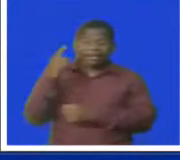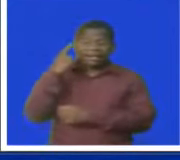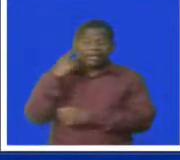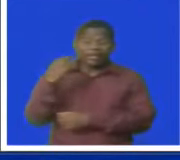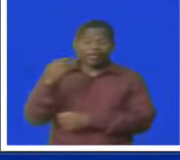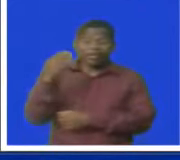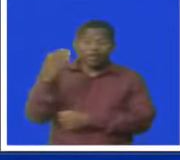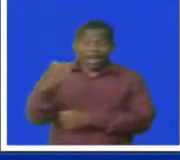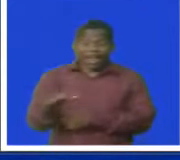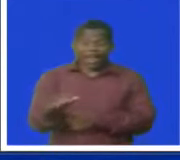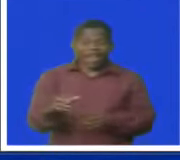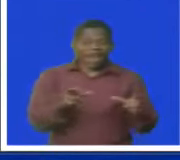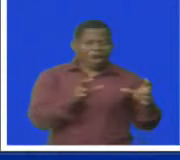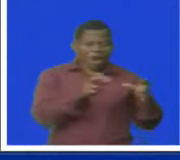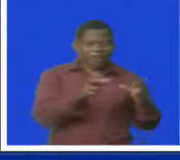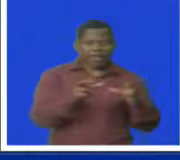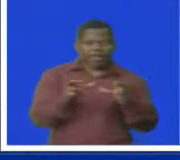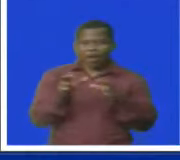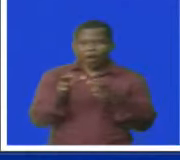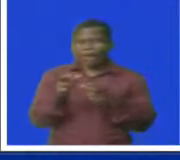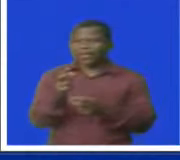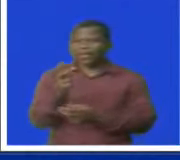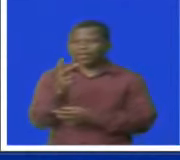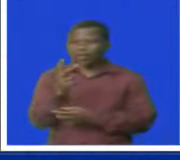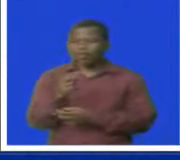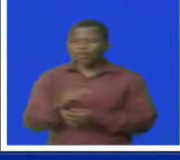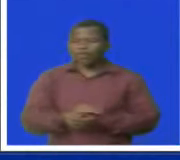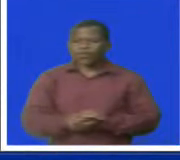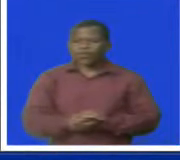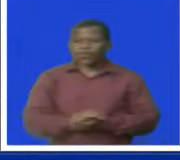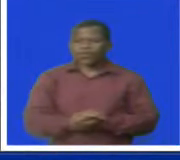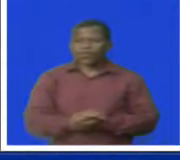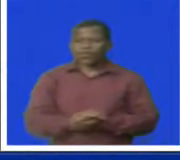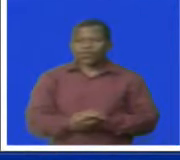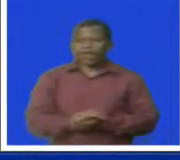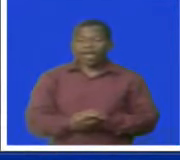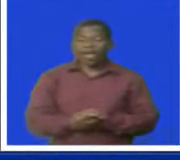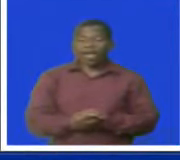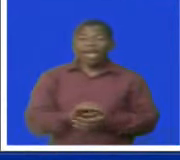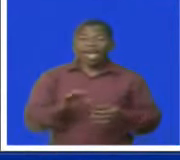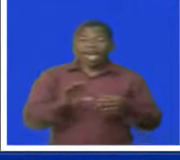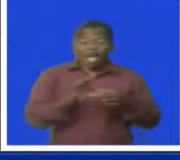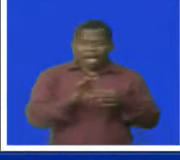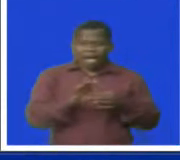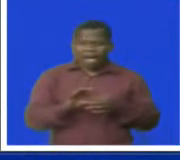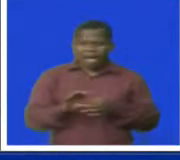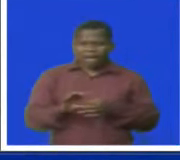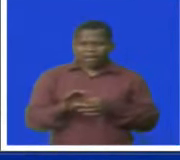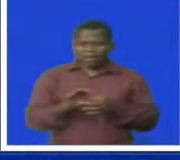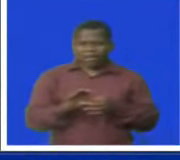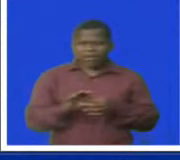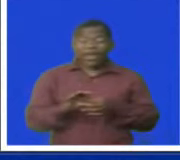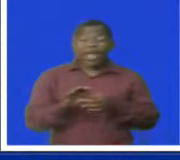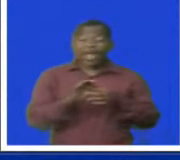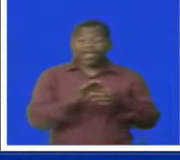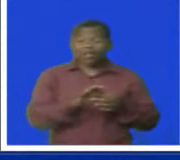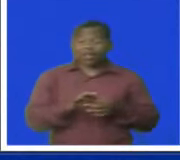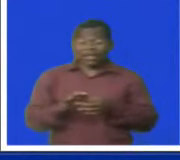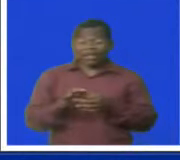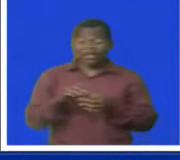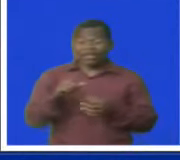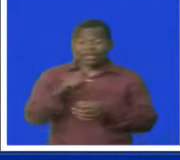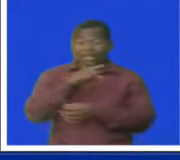Inhlangano yetemfundo nemalungelo ebantfu iSwansefa isemkhankasweni wekufundzisa abantu labakhubatekile kutsi babe yingcenye ledlala